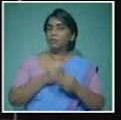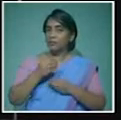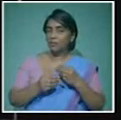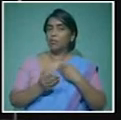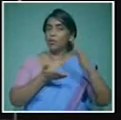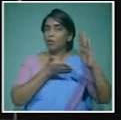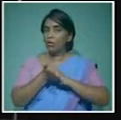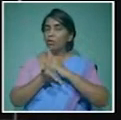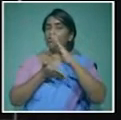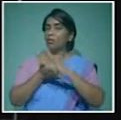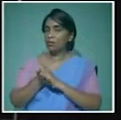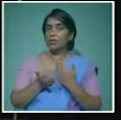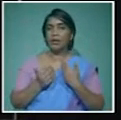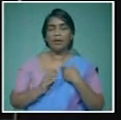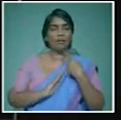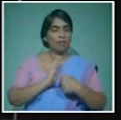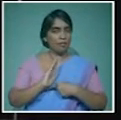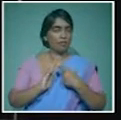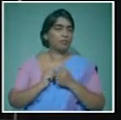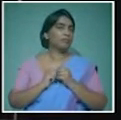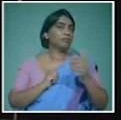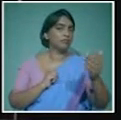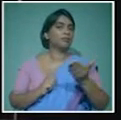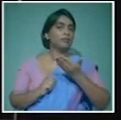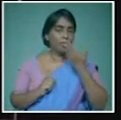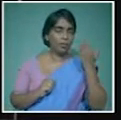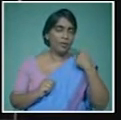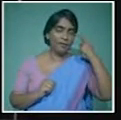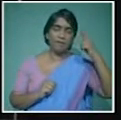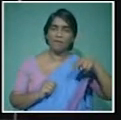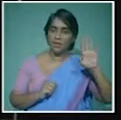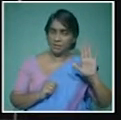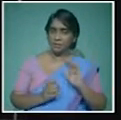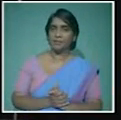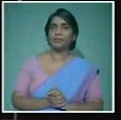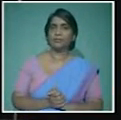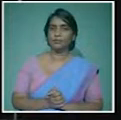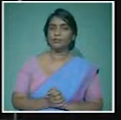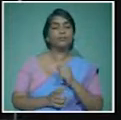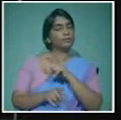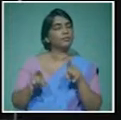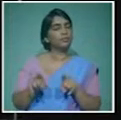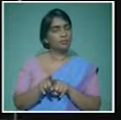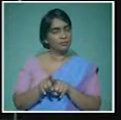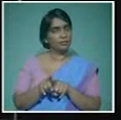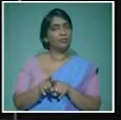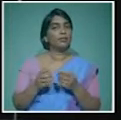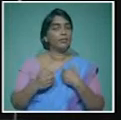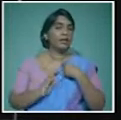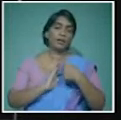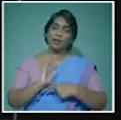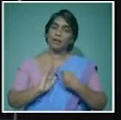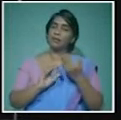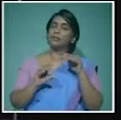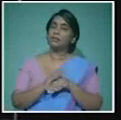ආයෝජකයන්ගේ උදව් ඇතිව අපේ රට එතනට ගෙන යා හැකි වෙනවා කියලා මම විශ්වාස කරනවා. ඒ වගේම අපේ රට